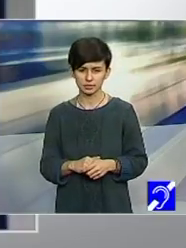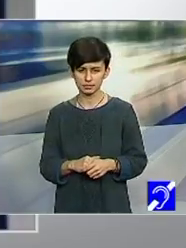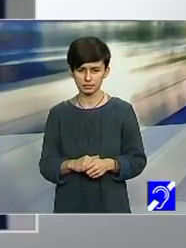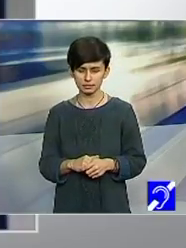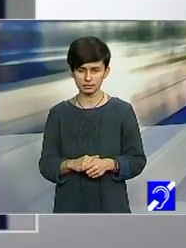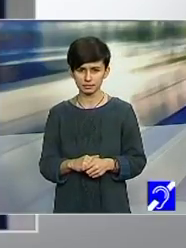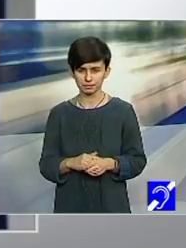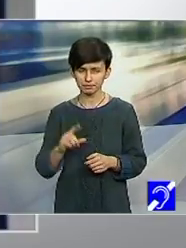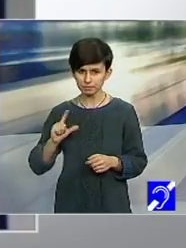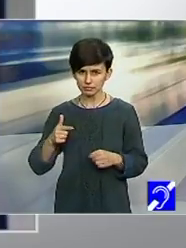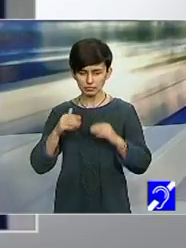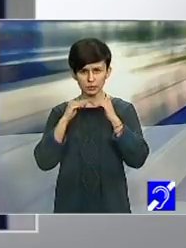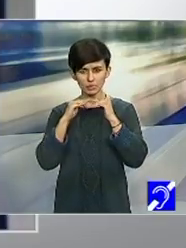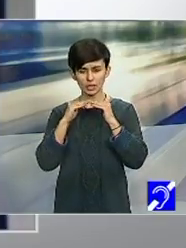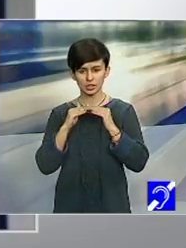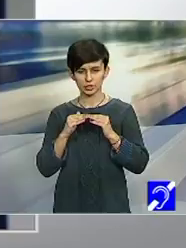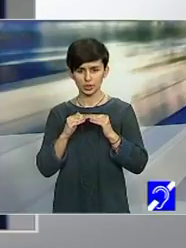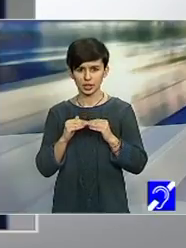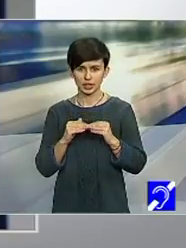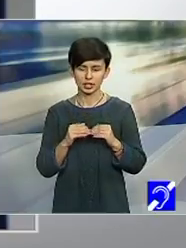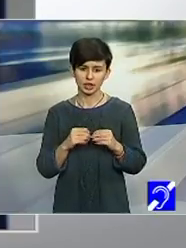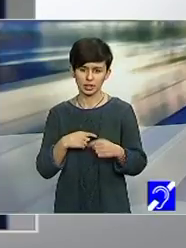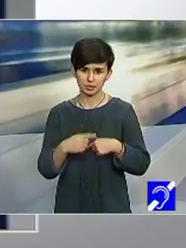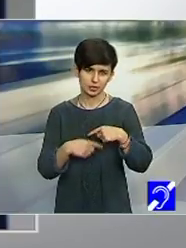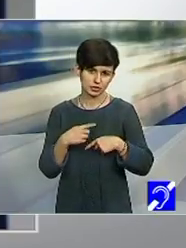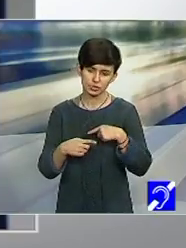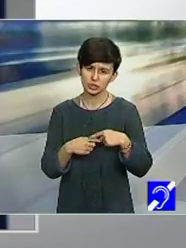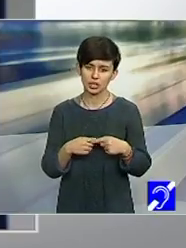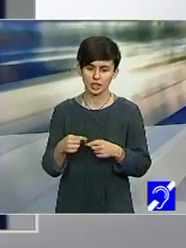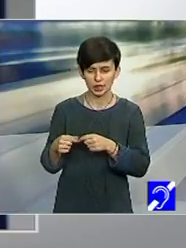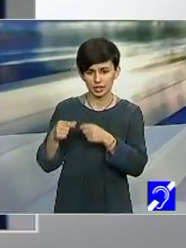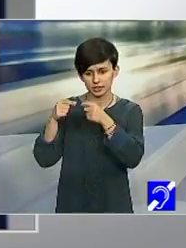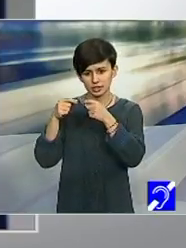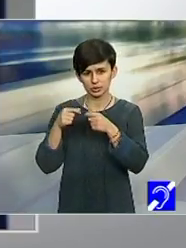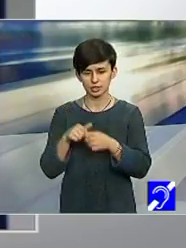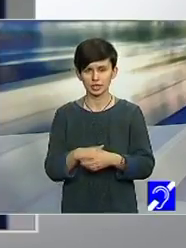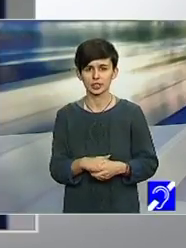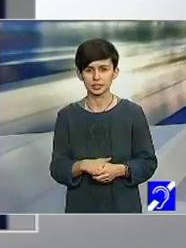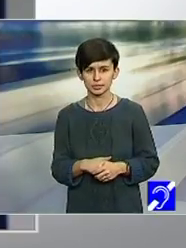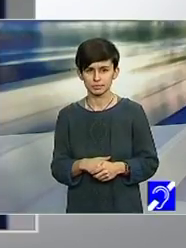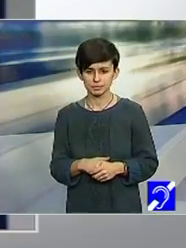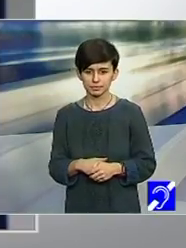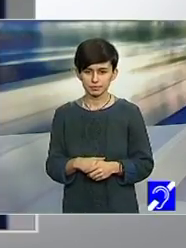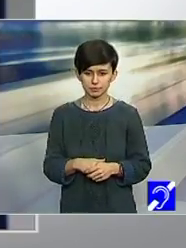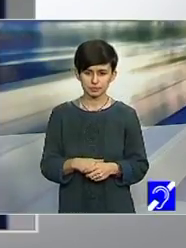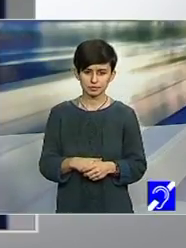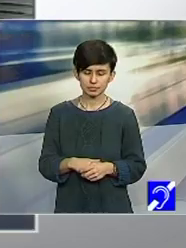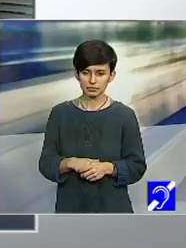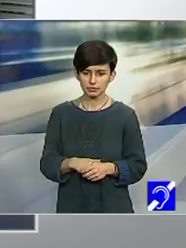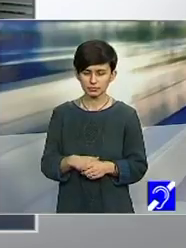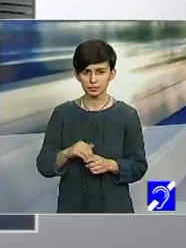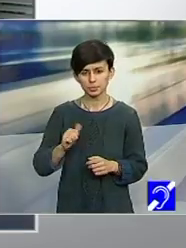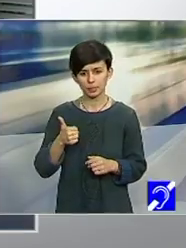și cea de-a doua etapă, funcționarea propriu-zisă a acestei instituții. În